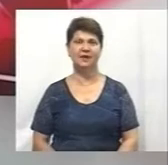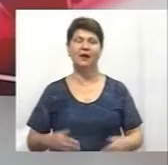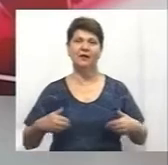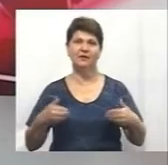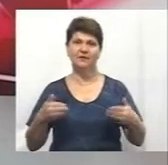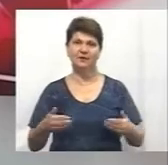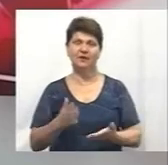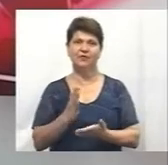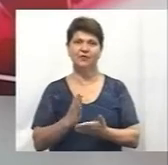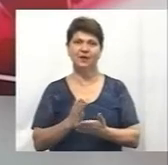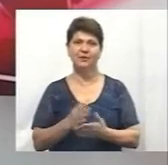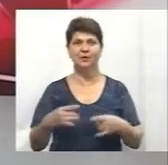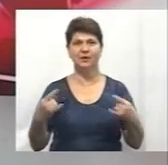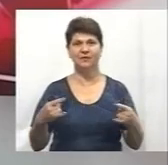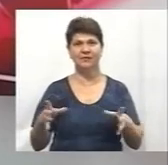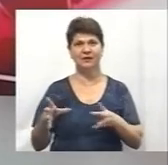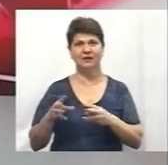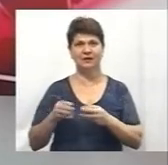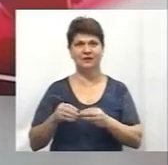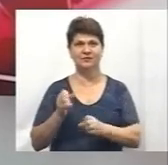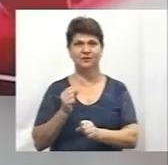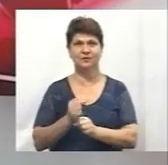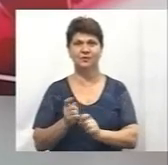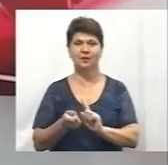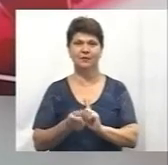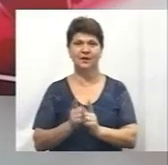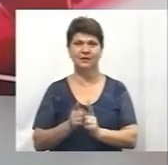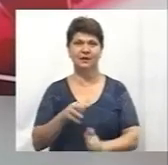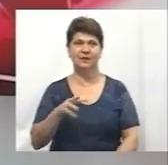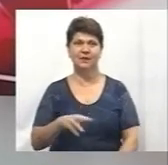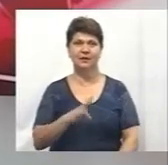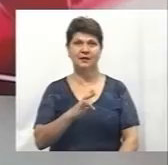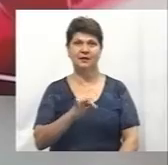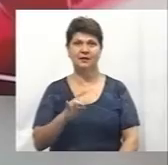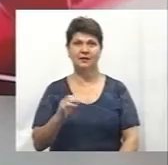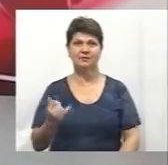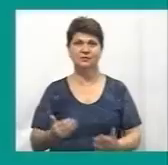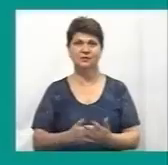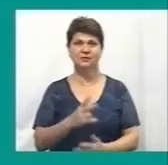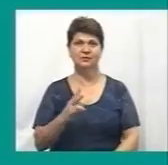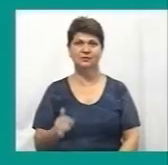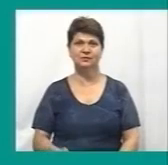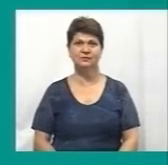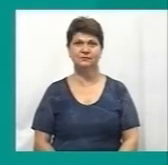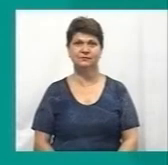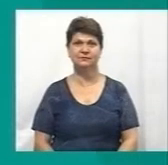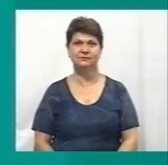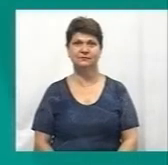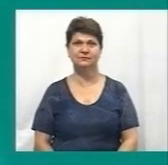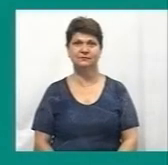Вітаю в прямому ефірі новини. В цій студії разом зі мною працює сурдоперекладач Марина Нікітіна. Сьогодні у випуску.